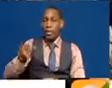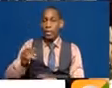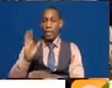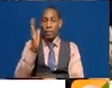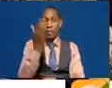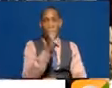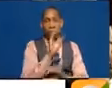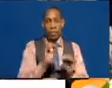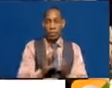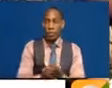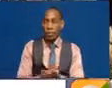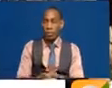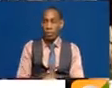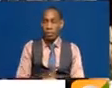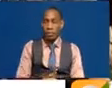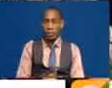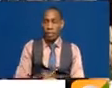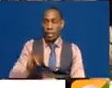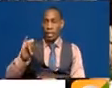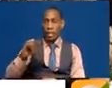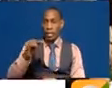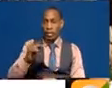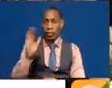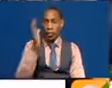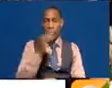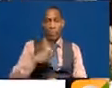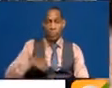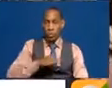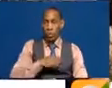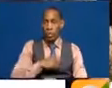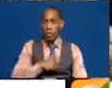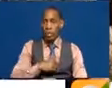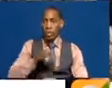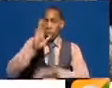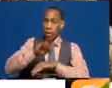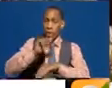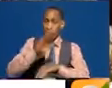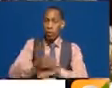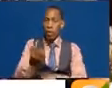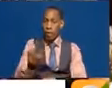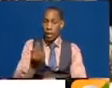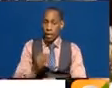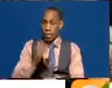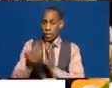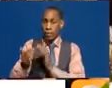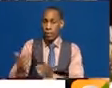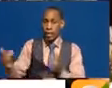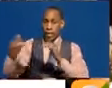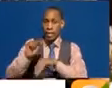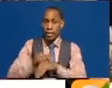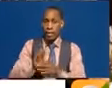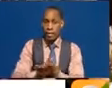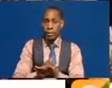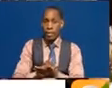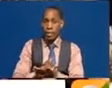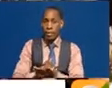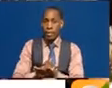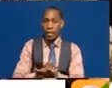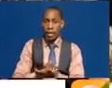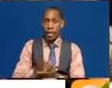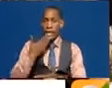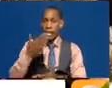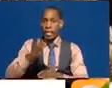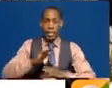msitu na OIG kwa msitu. Sisi tutawa someone wamkuje pale mbunge. Na kama hamtatupatia